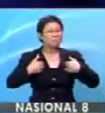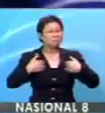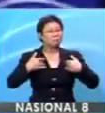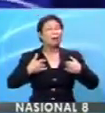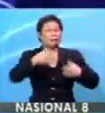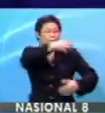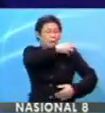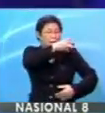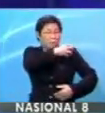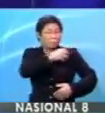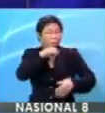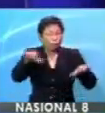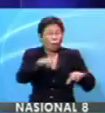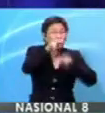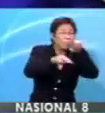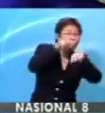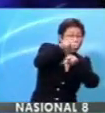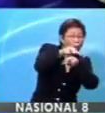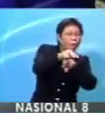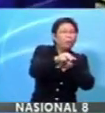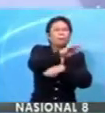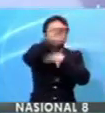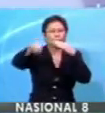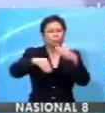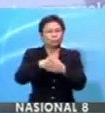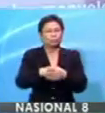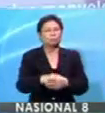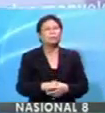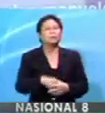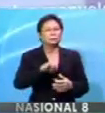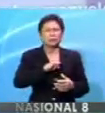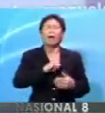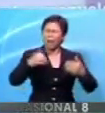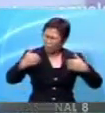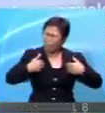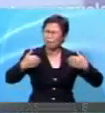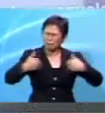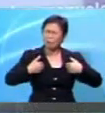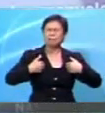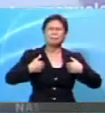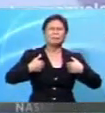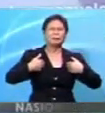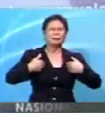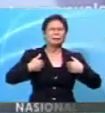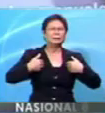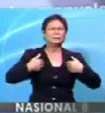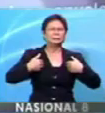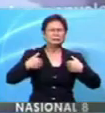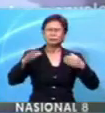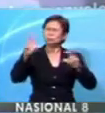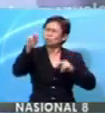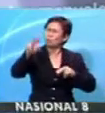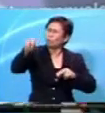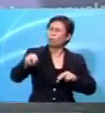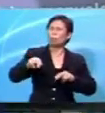penguatkuasa tidak melakukan pemantauan secara menyeluruh saya menafikan konon ini cita-cita yang sengaja